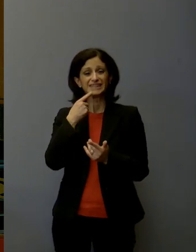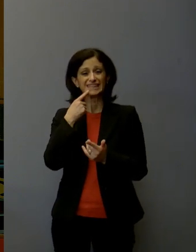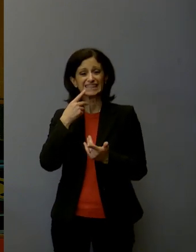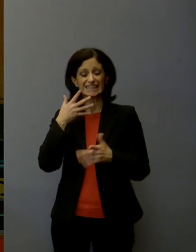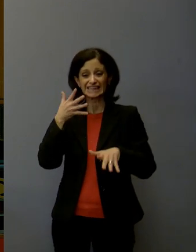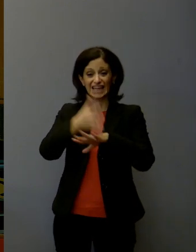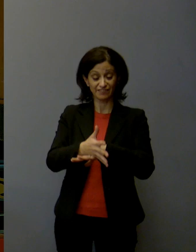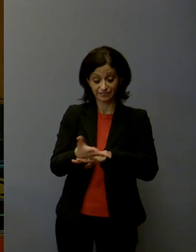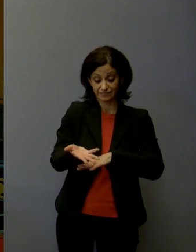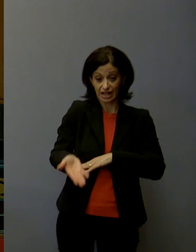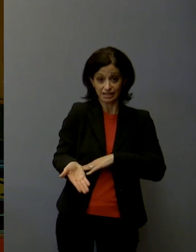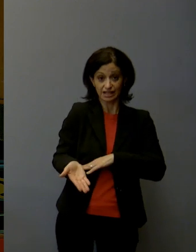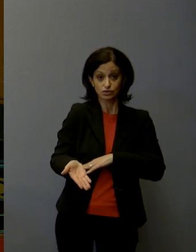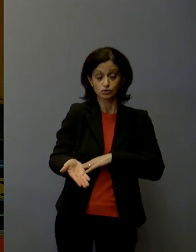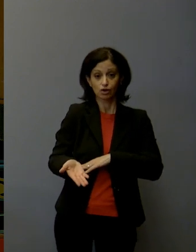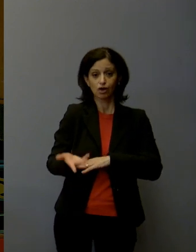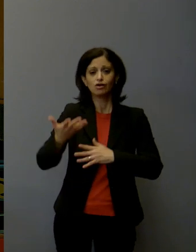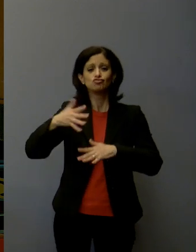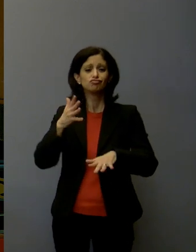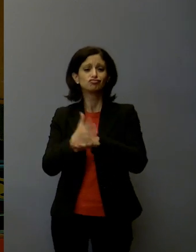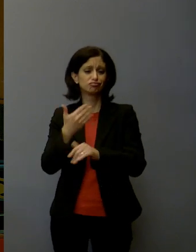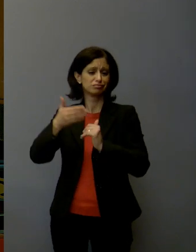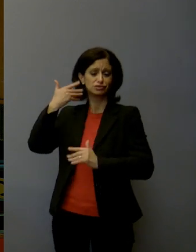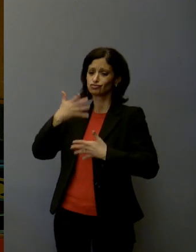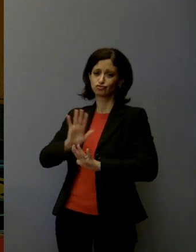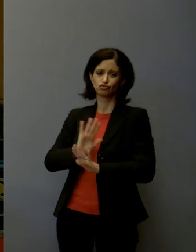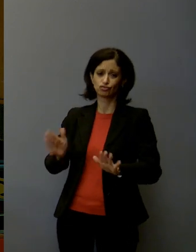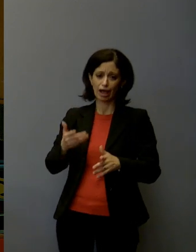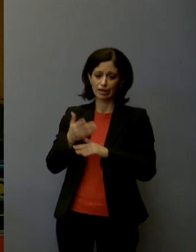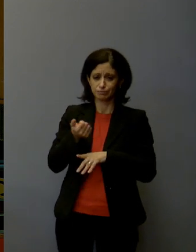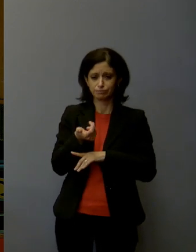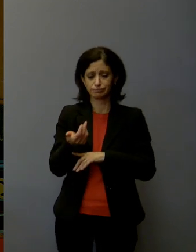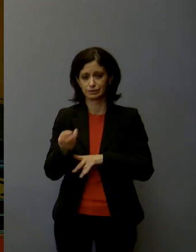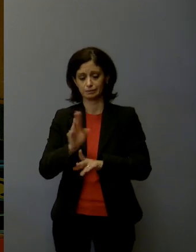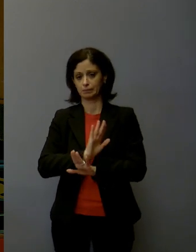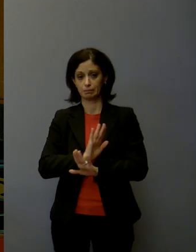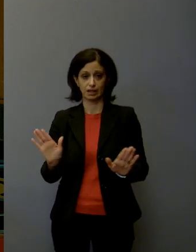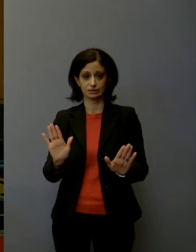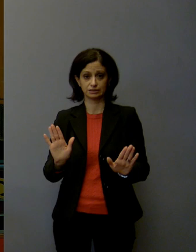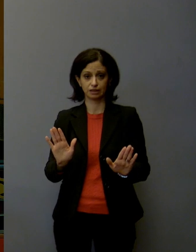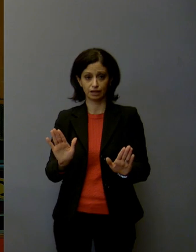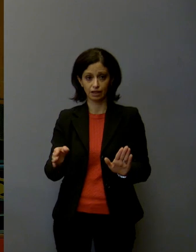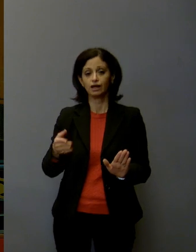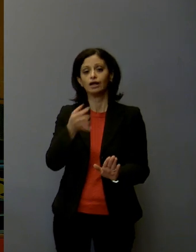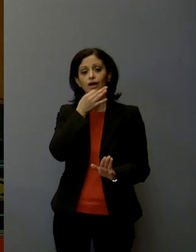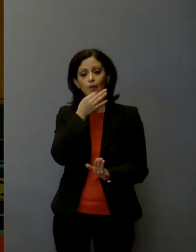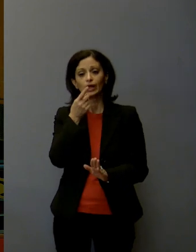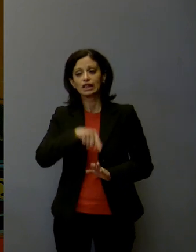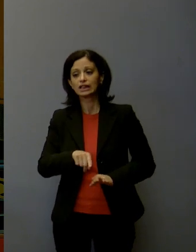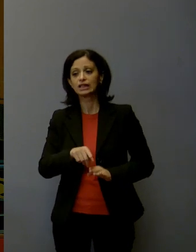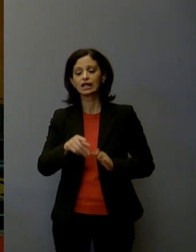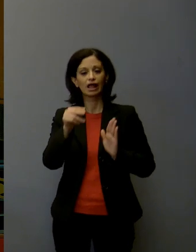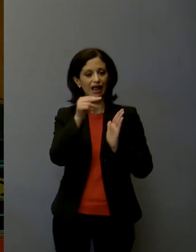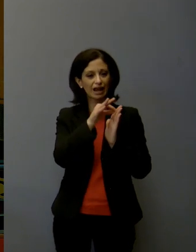sta intervenuto intervenendo in questo momento è già intervenuto più e più volte quindi direi che c'è scritto anche